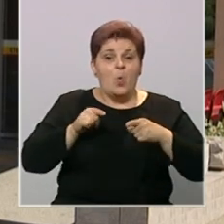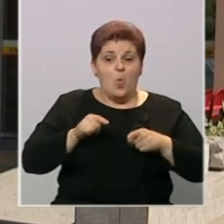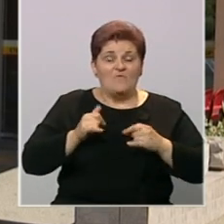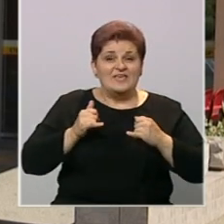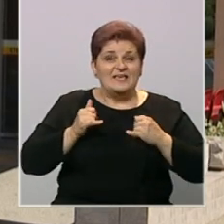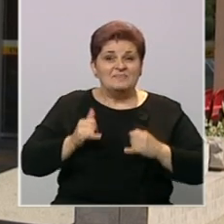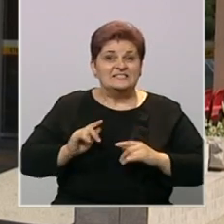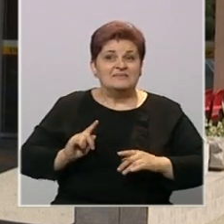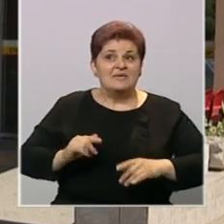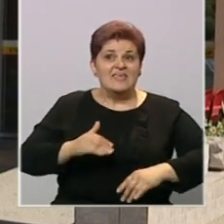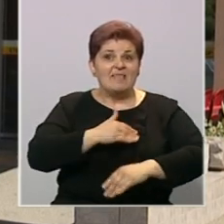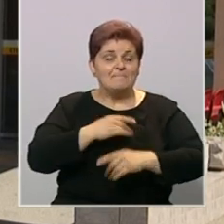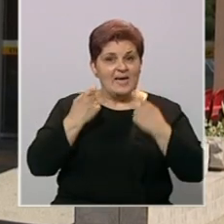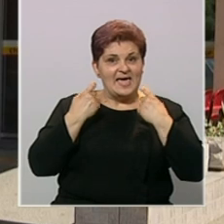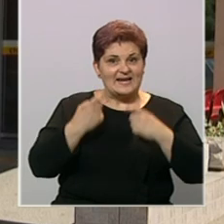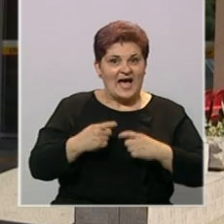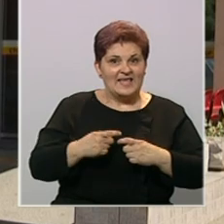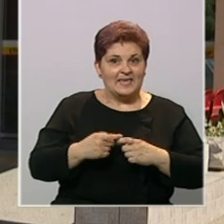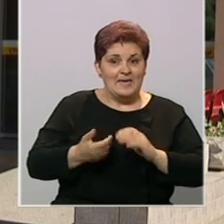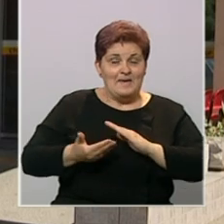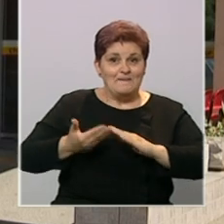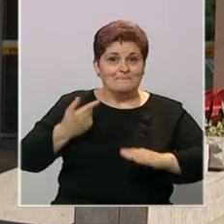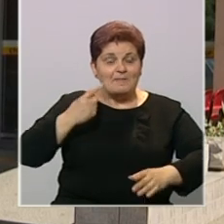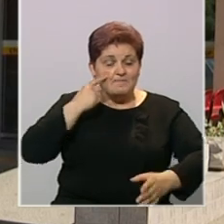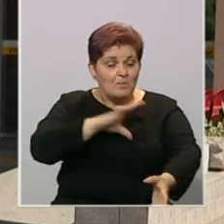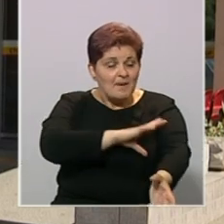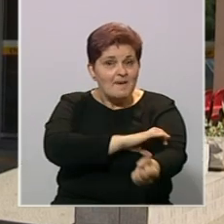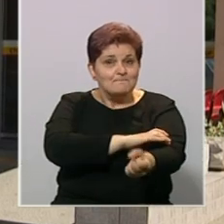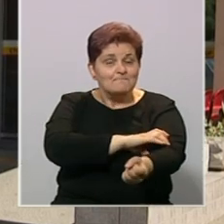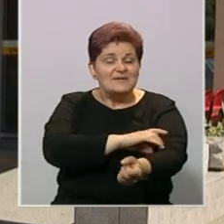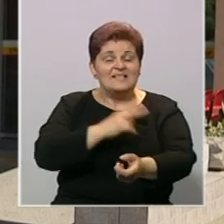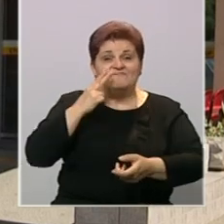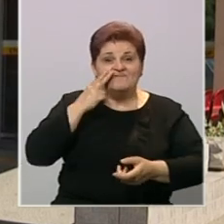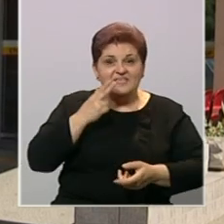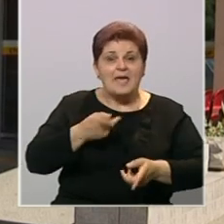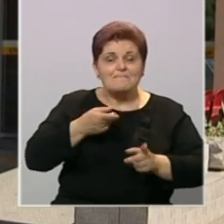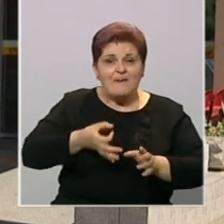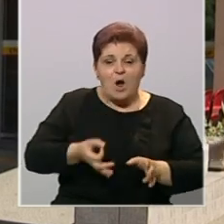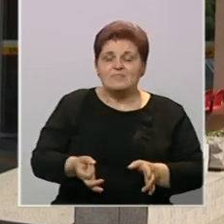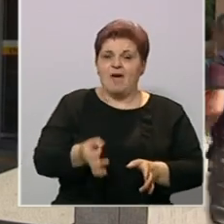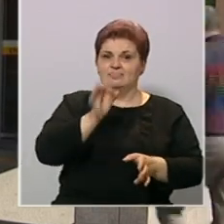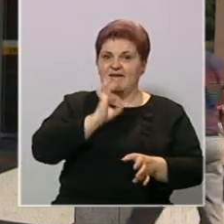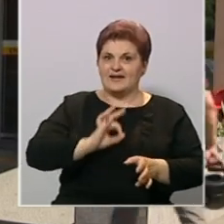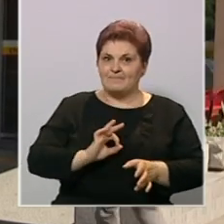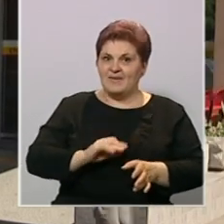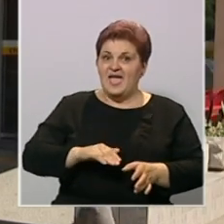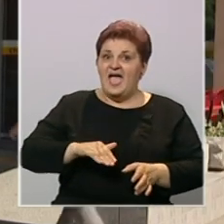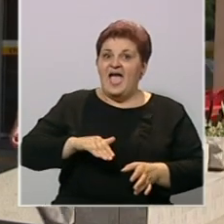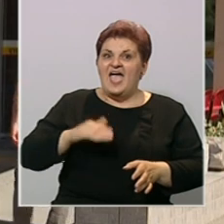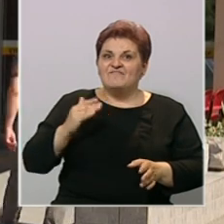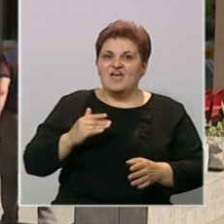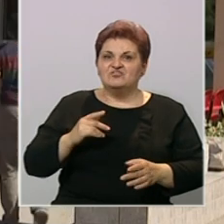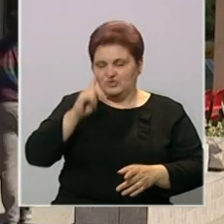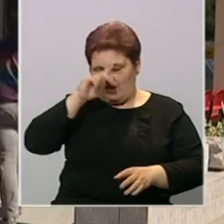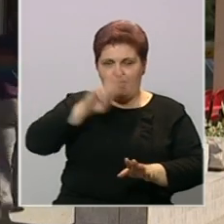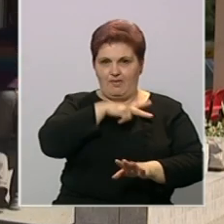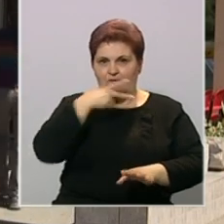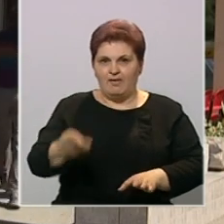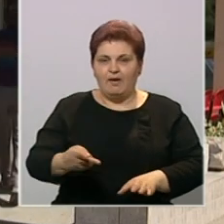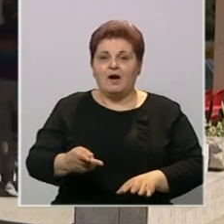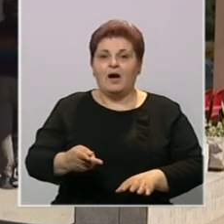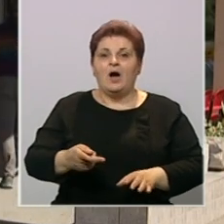vrlo visokim temperaturama prethodno izmjeriti krvni pritisak, pa tek onda popiti terapiju. Većina kolapsa koji se dešava,